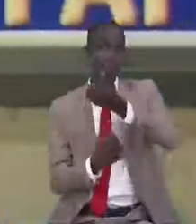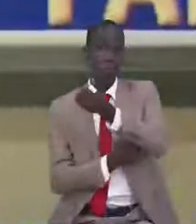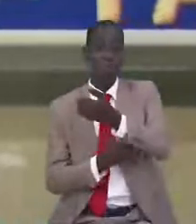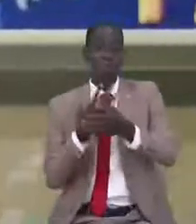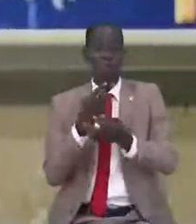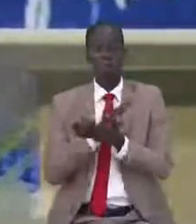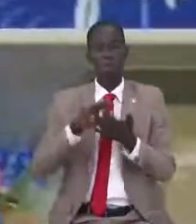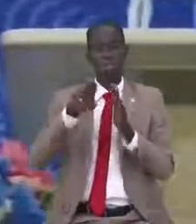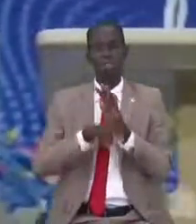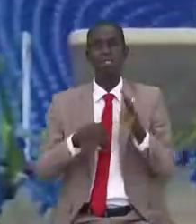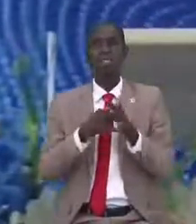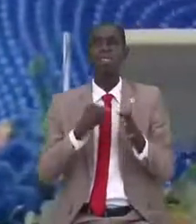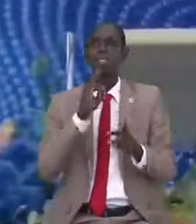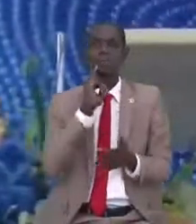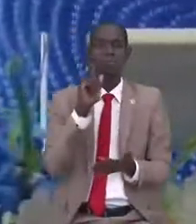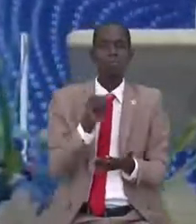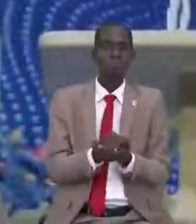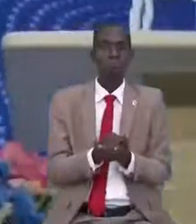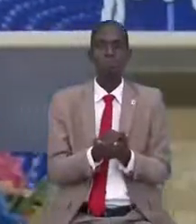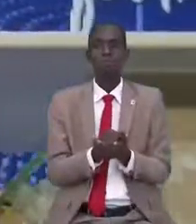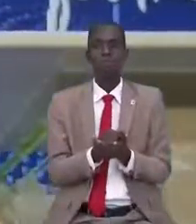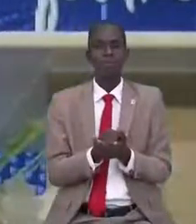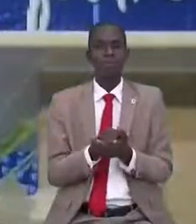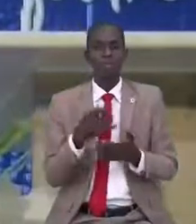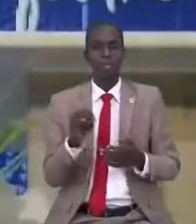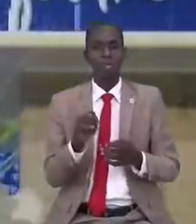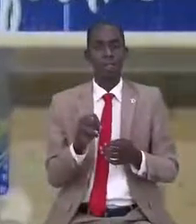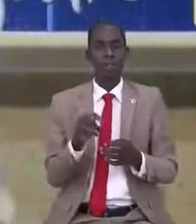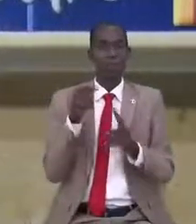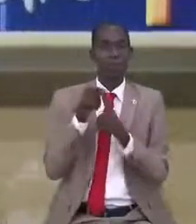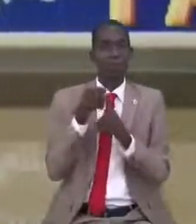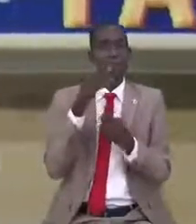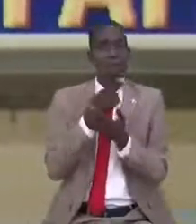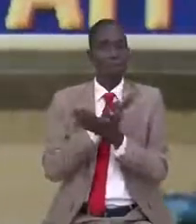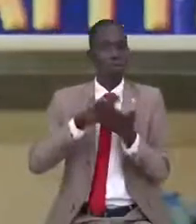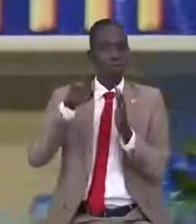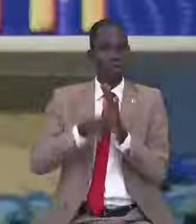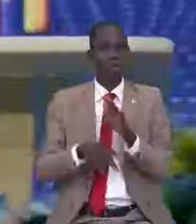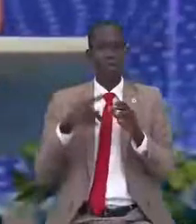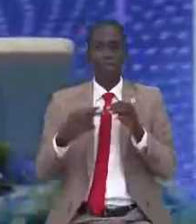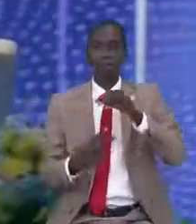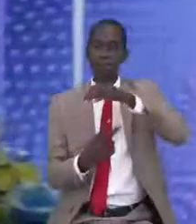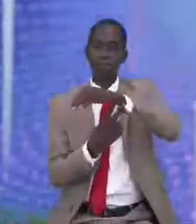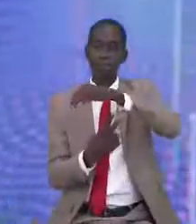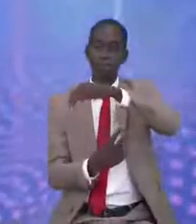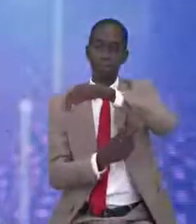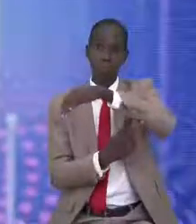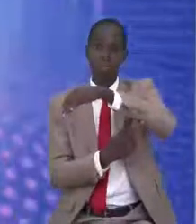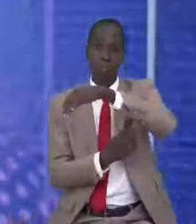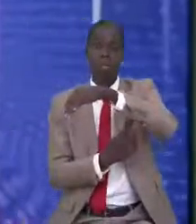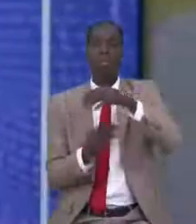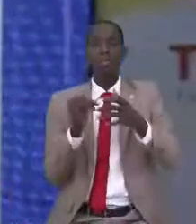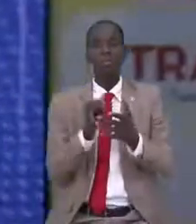cette fondation de la sainteté, c'est ce pivot de la sainteté, cette colonne, ce pilier